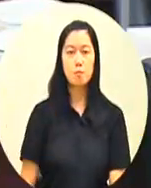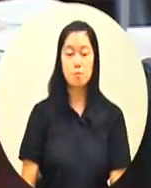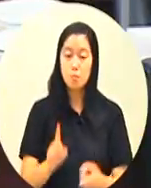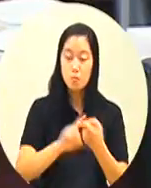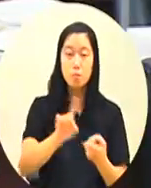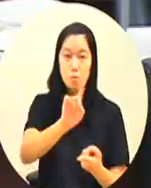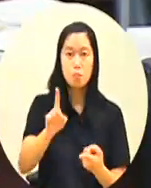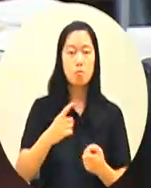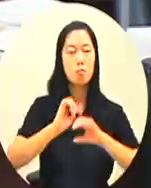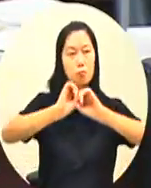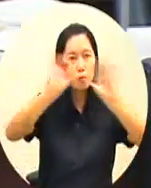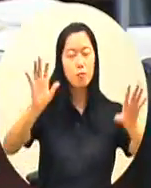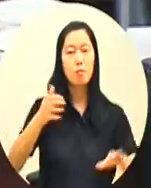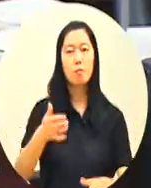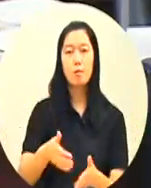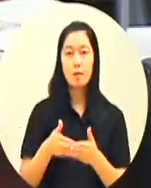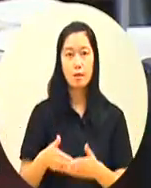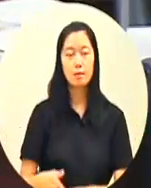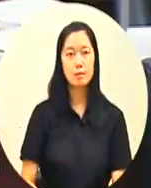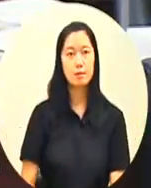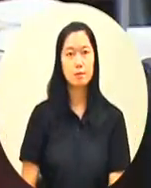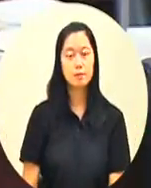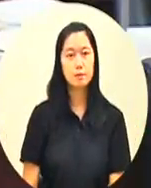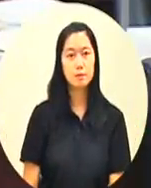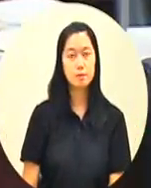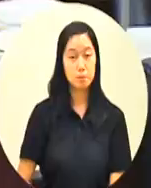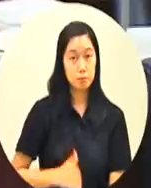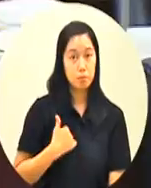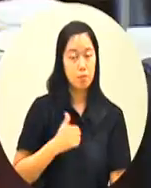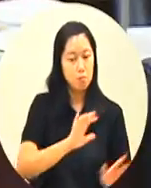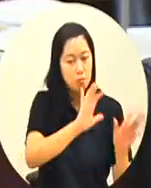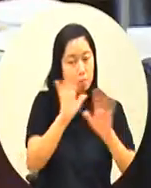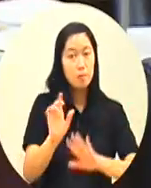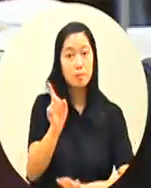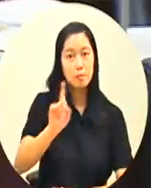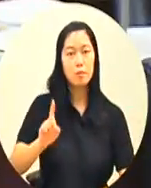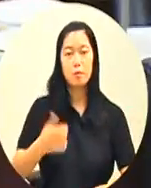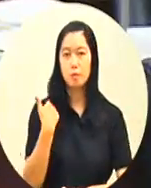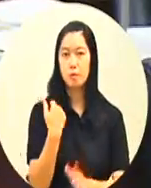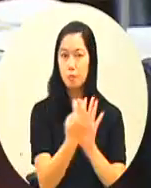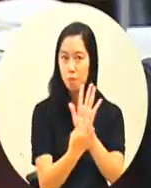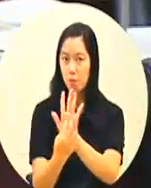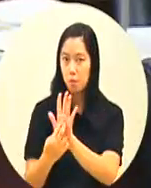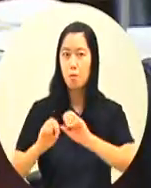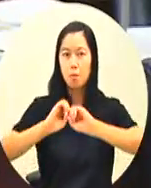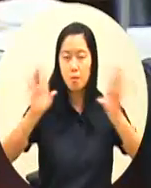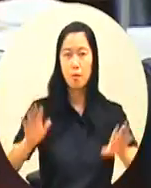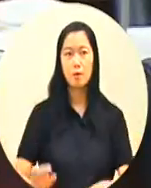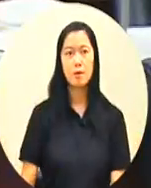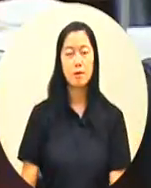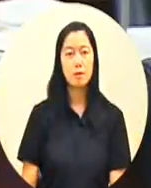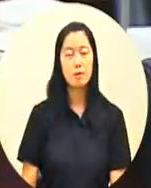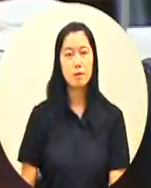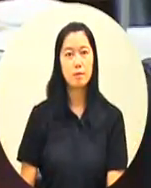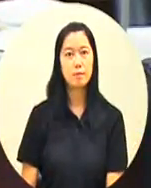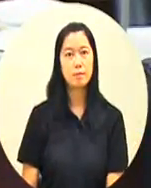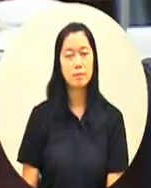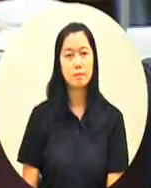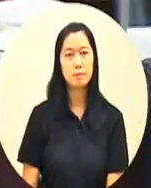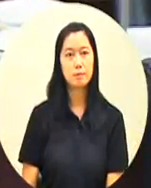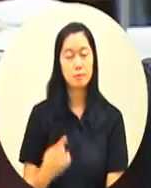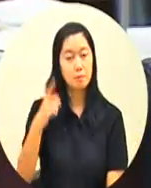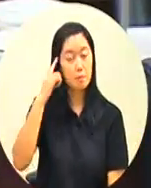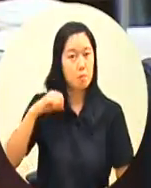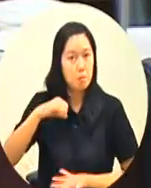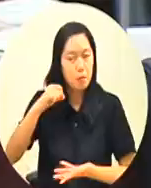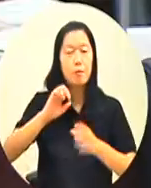告诉高雄市民，也告诉其他的国人，其实实际上的状况不是这样子，不是台北说了算了，我这边其实要这边要提出这